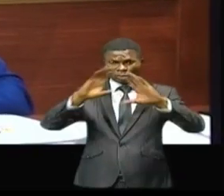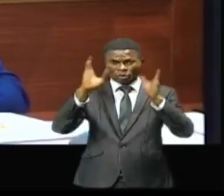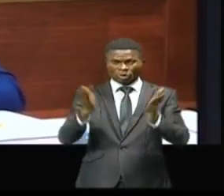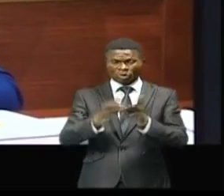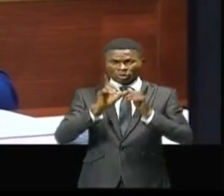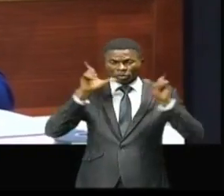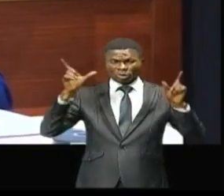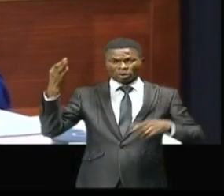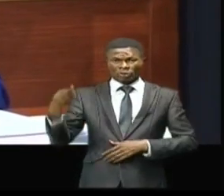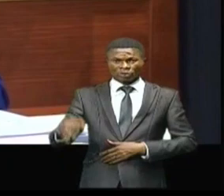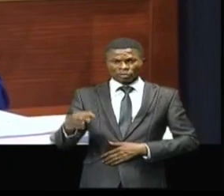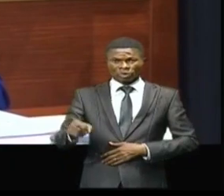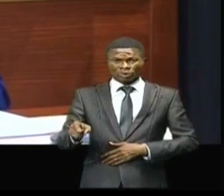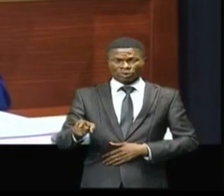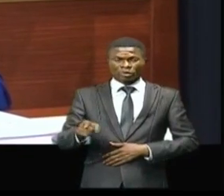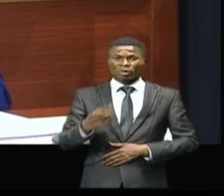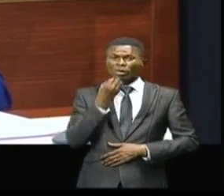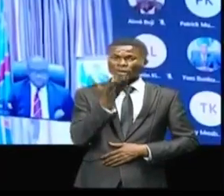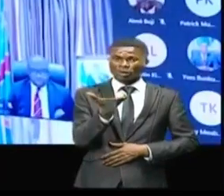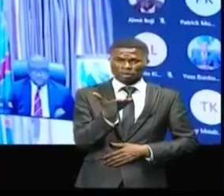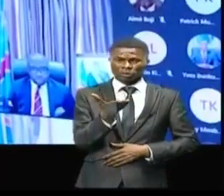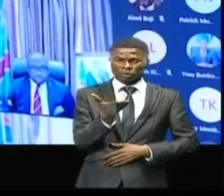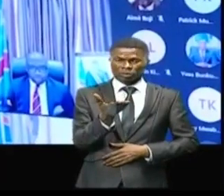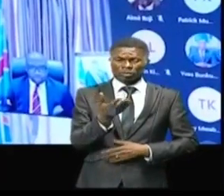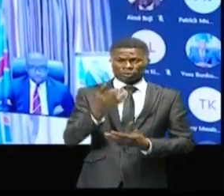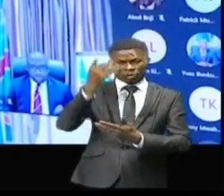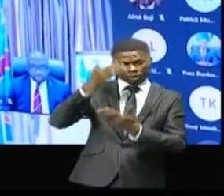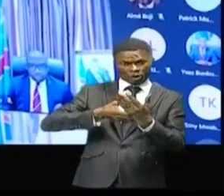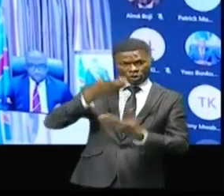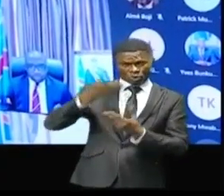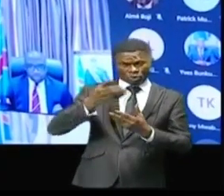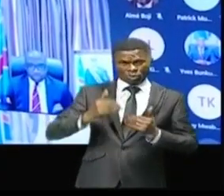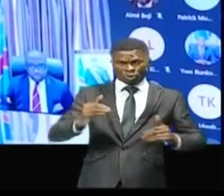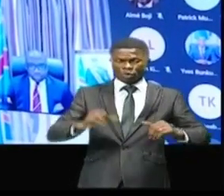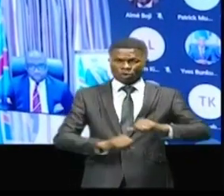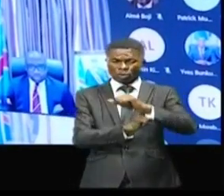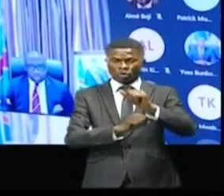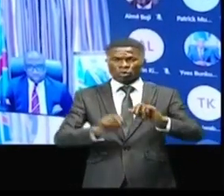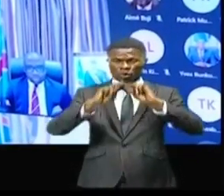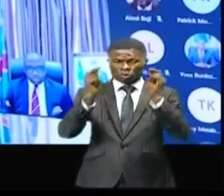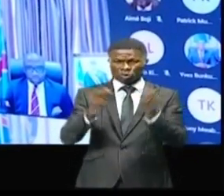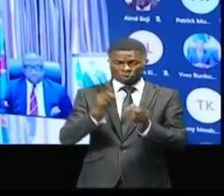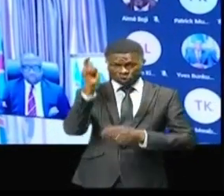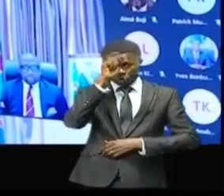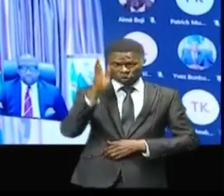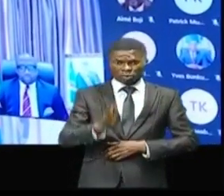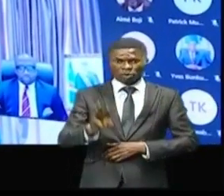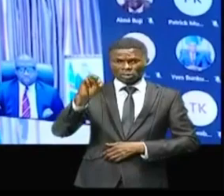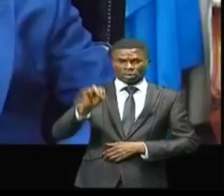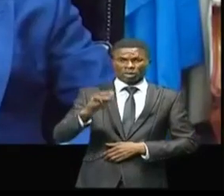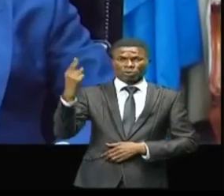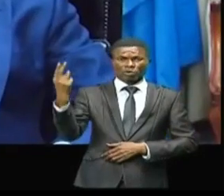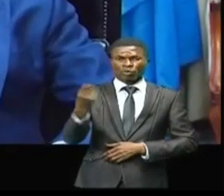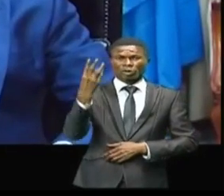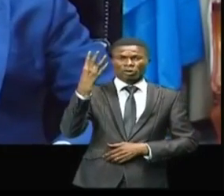francophone c'est le cas du Rwanda qui continue de soutenir les groupes terroristes M23